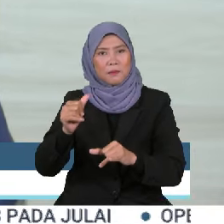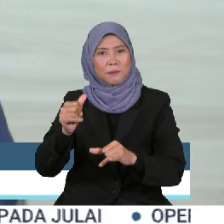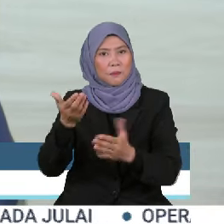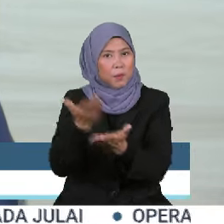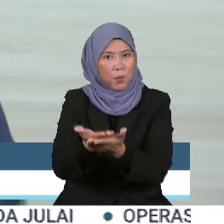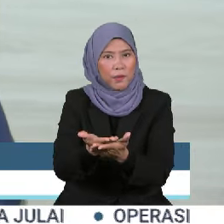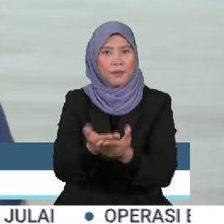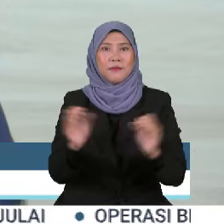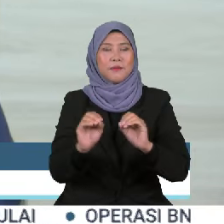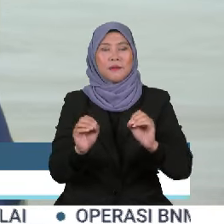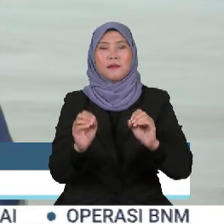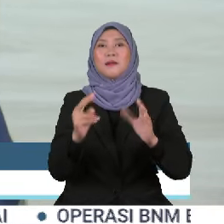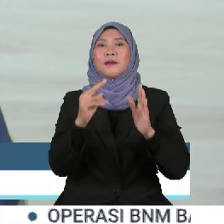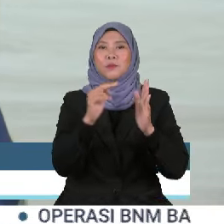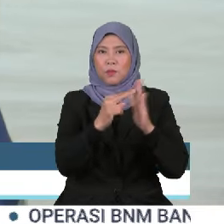ada undang-undang